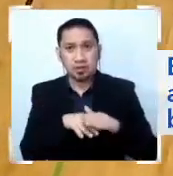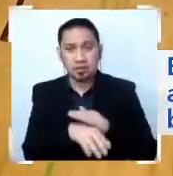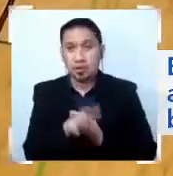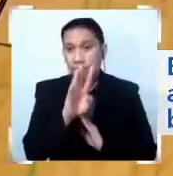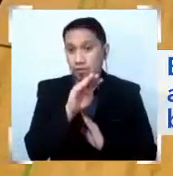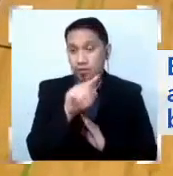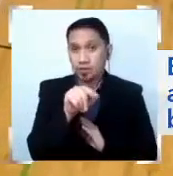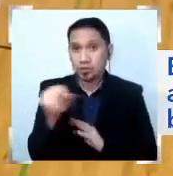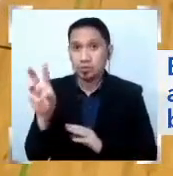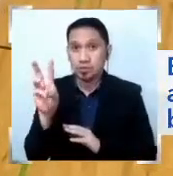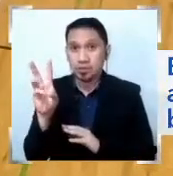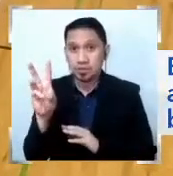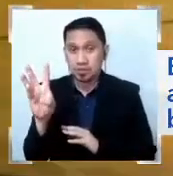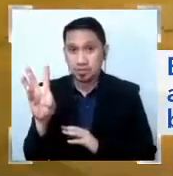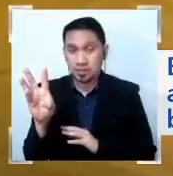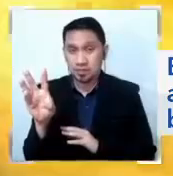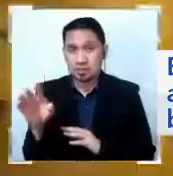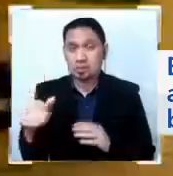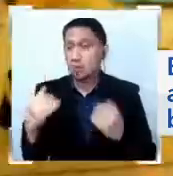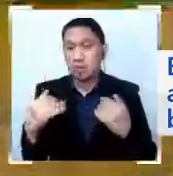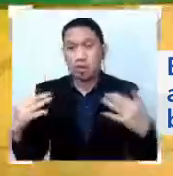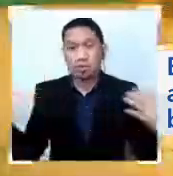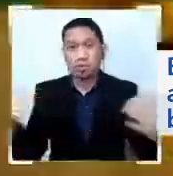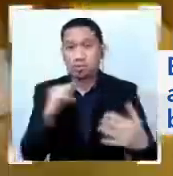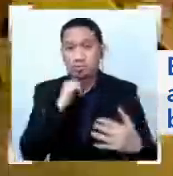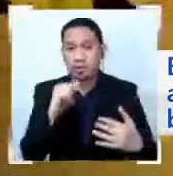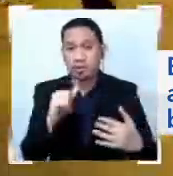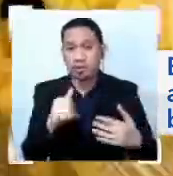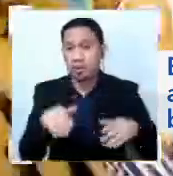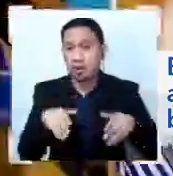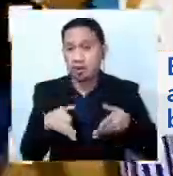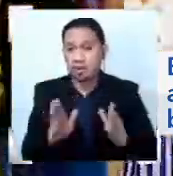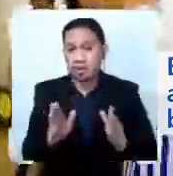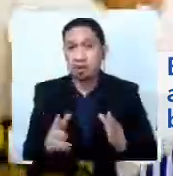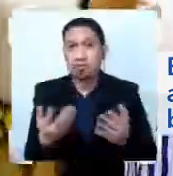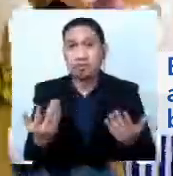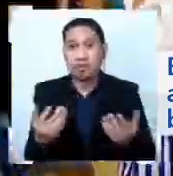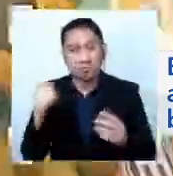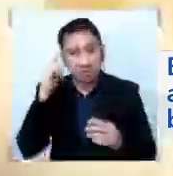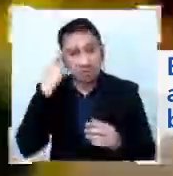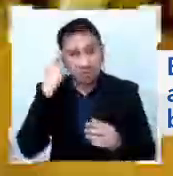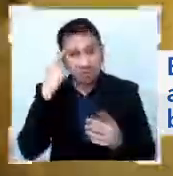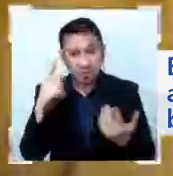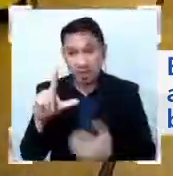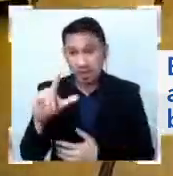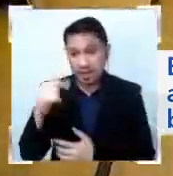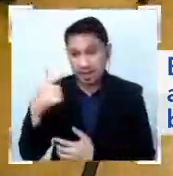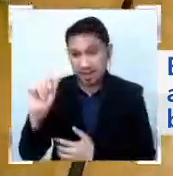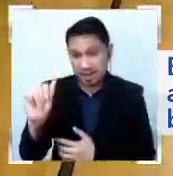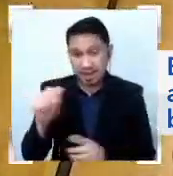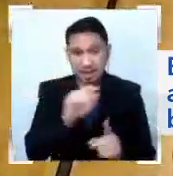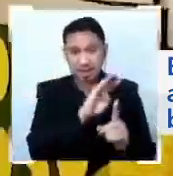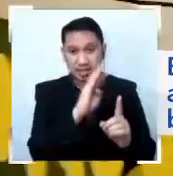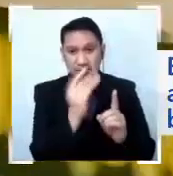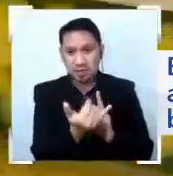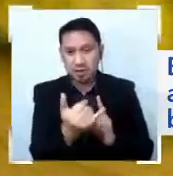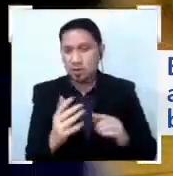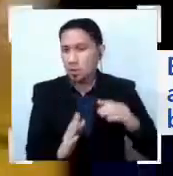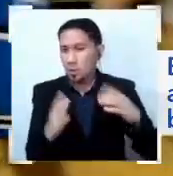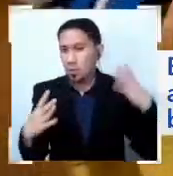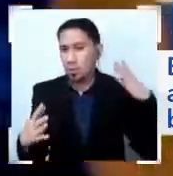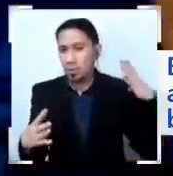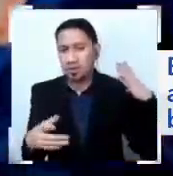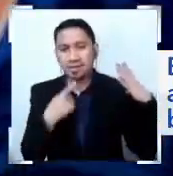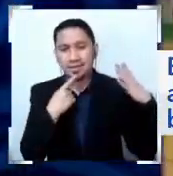only. Audience are not allowed. Pero sa mga nag-iisip mag-organize ng paliga sa barabarangay, time first muna daw, sabi ng